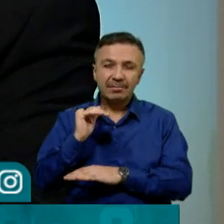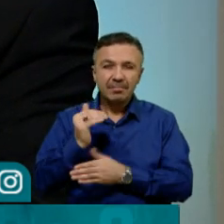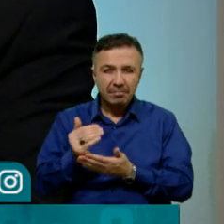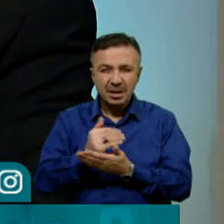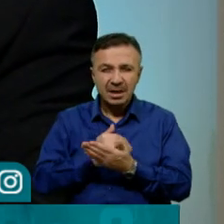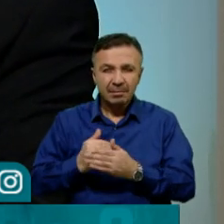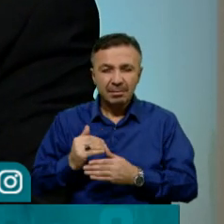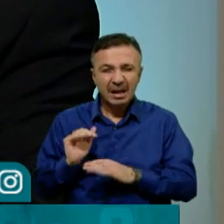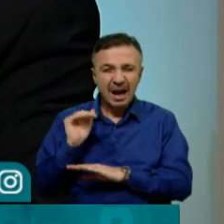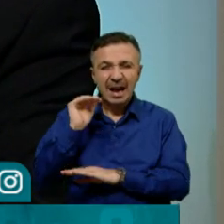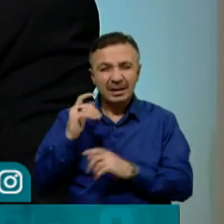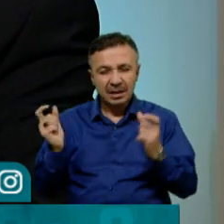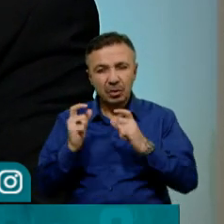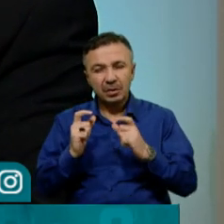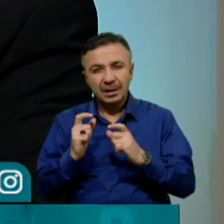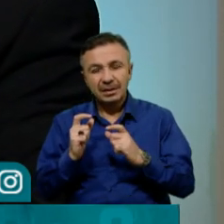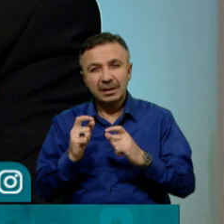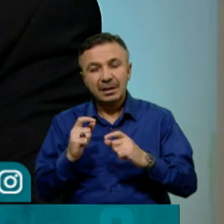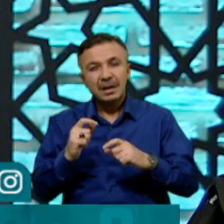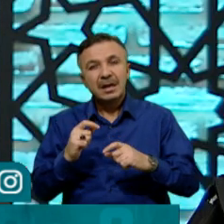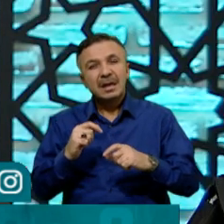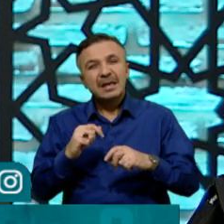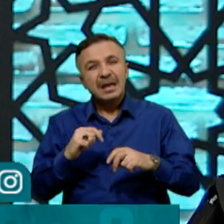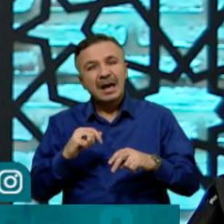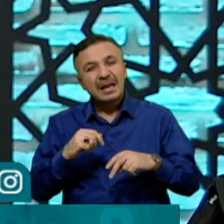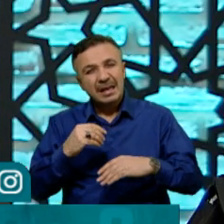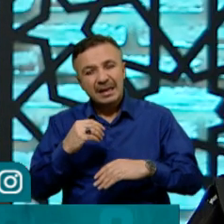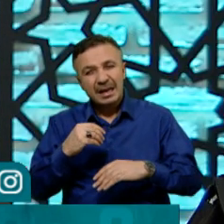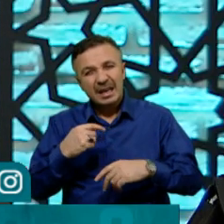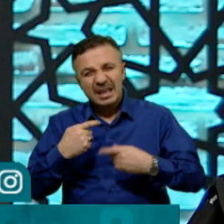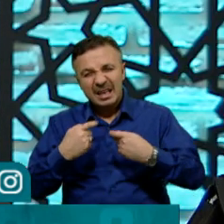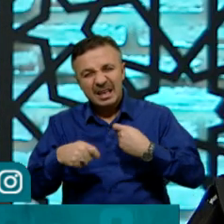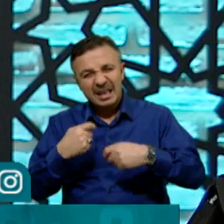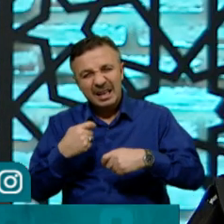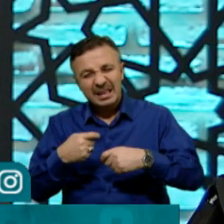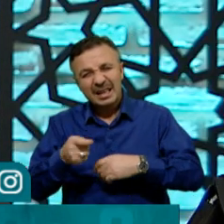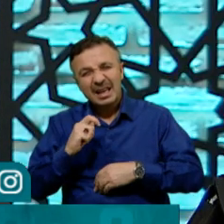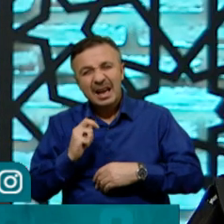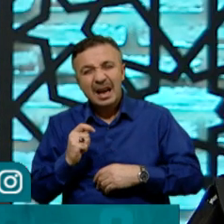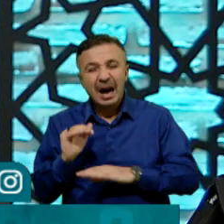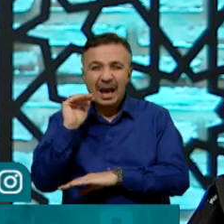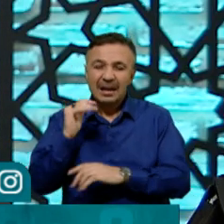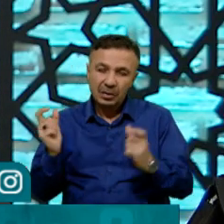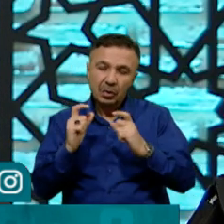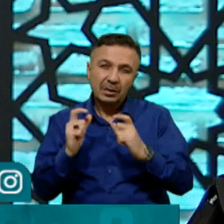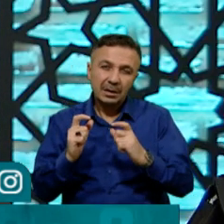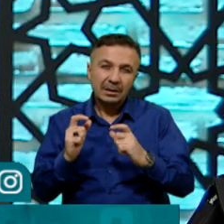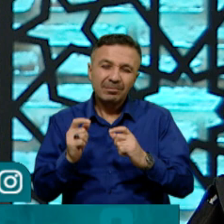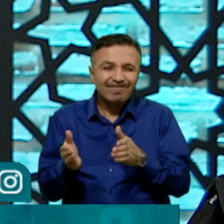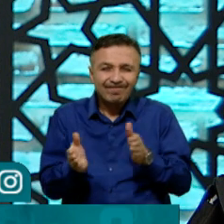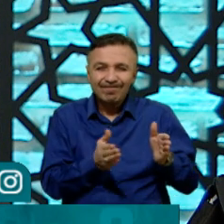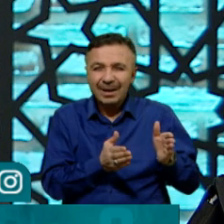Kredi Hayat sigortası olan hepsini ayrı ayrı açıklamaları var ama ben şunu açıklayayım